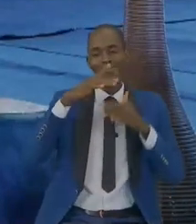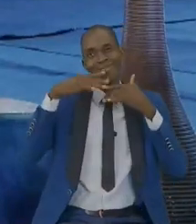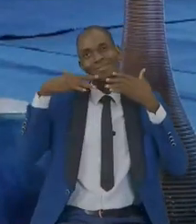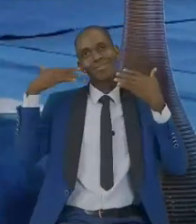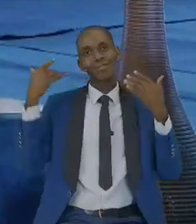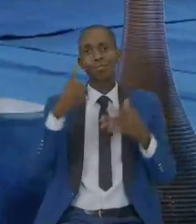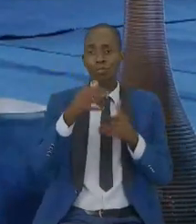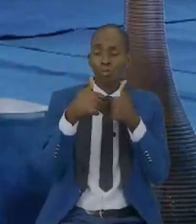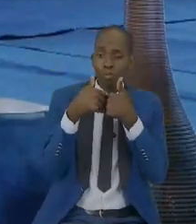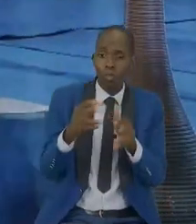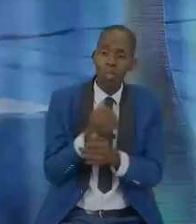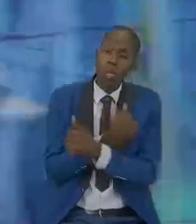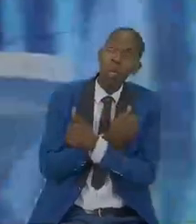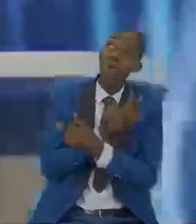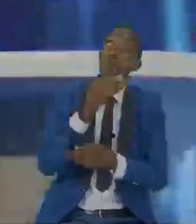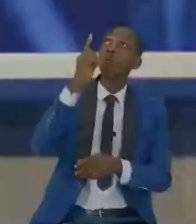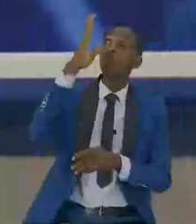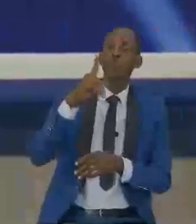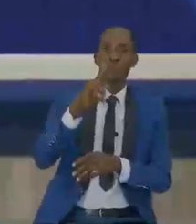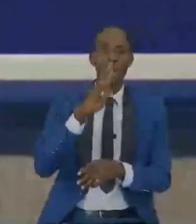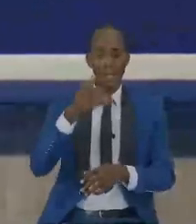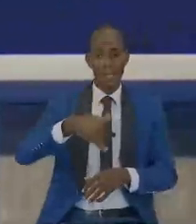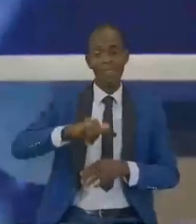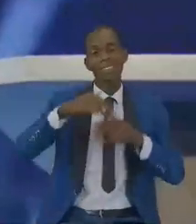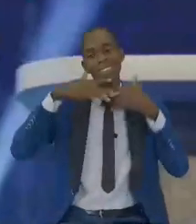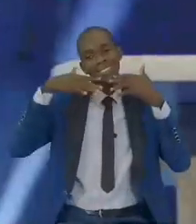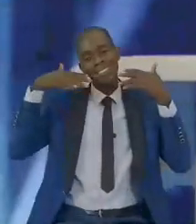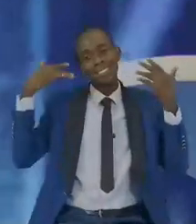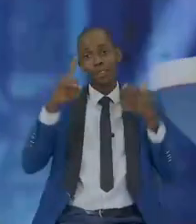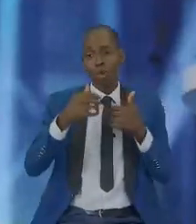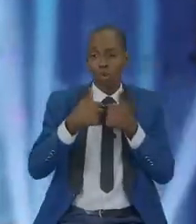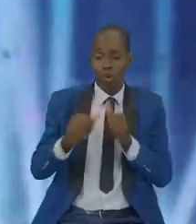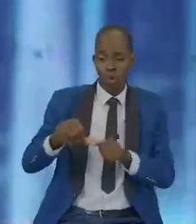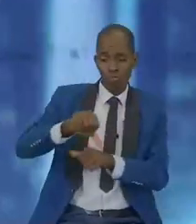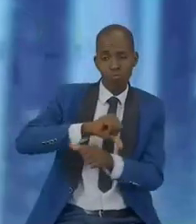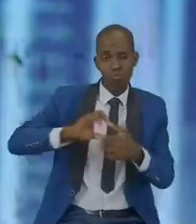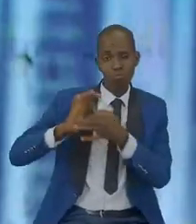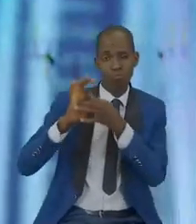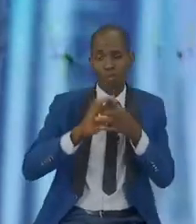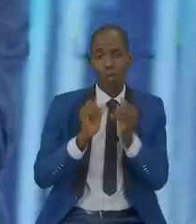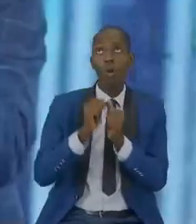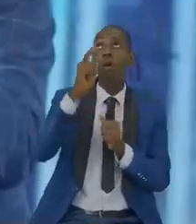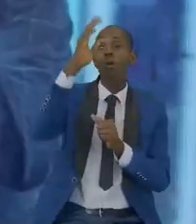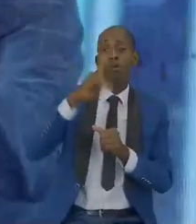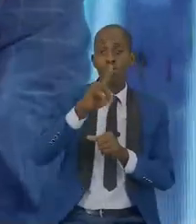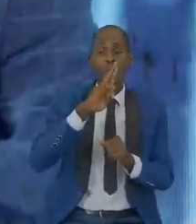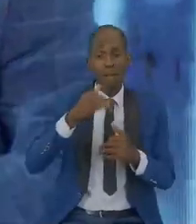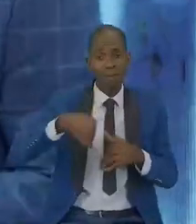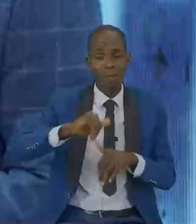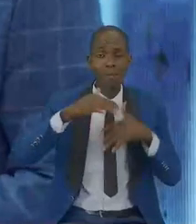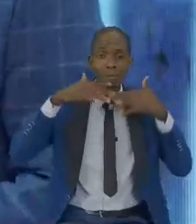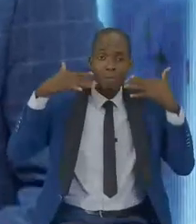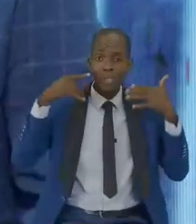âme et tu souris. Tu perds Dieu, l'amour de Dieu, et tu souris. Tu perds la communion avec Dieu et tu souris. Pour